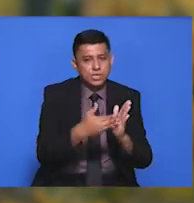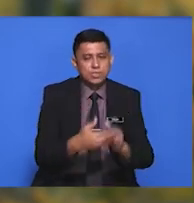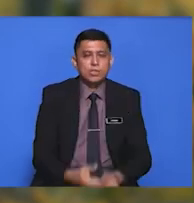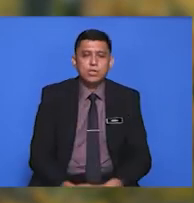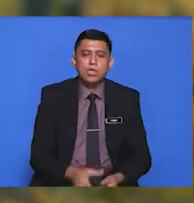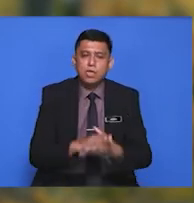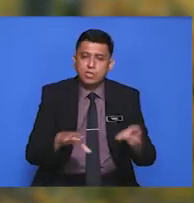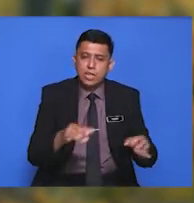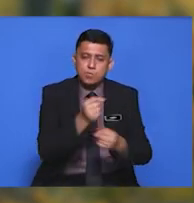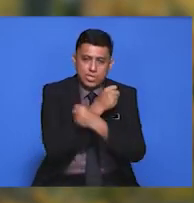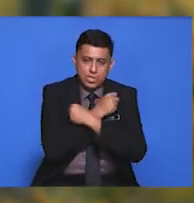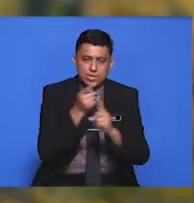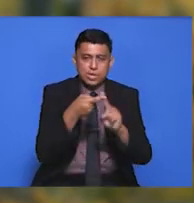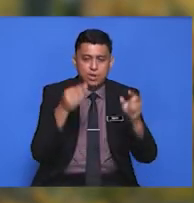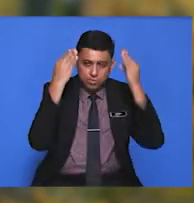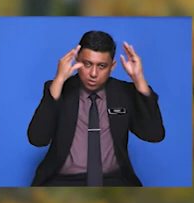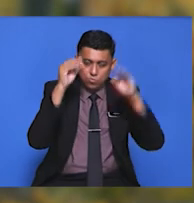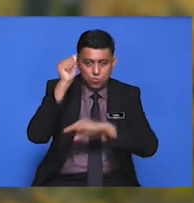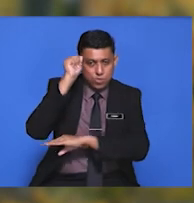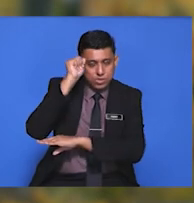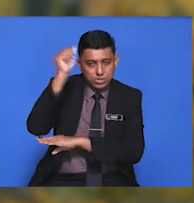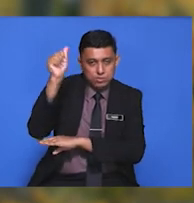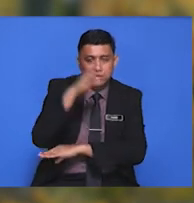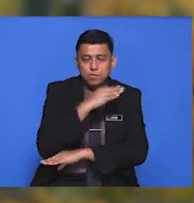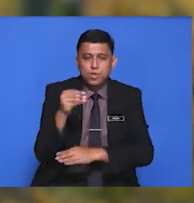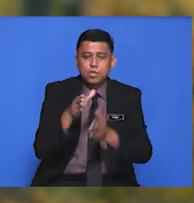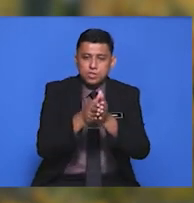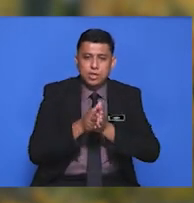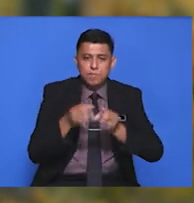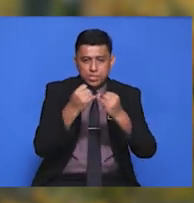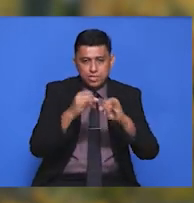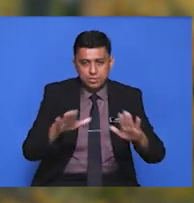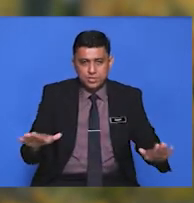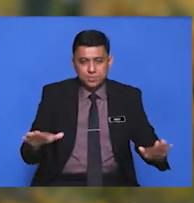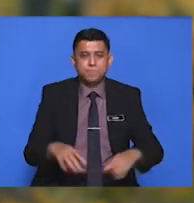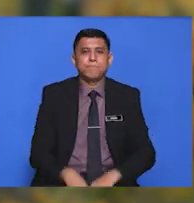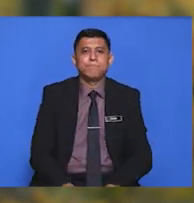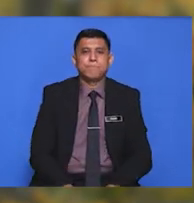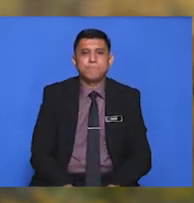Salam sayang dari cikgu. Assalamualaikum dan salam sejahtera.